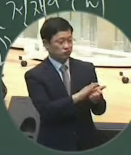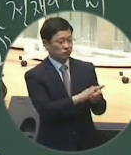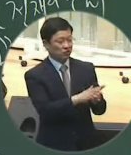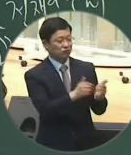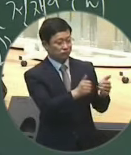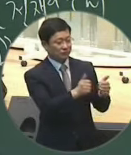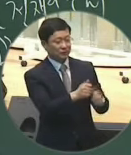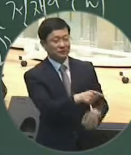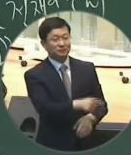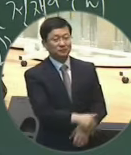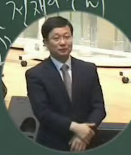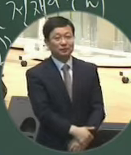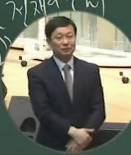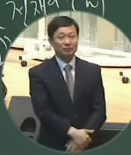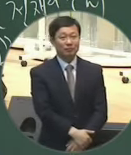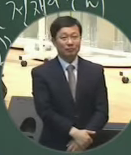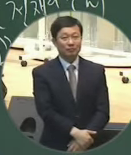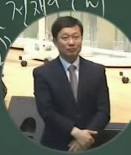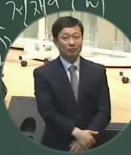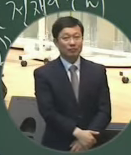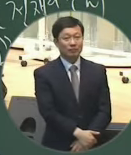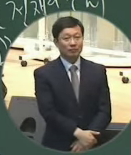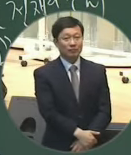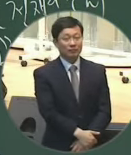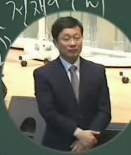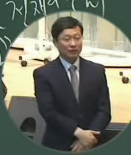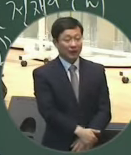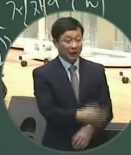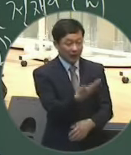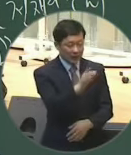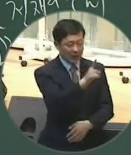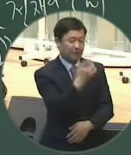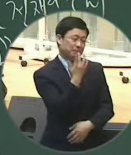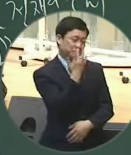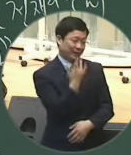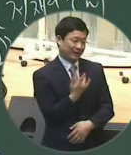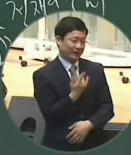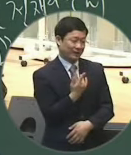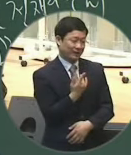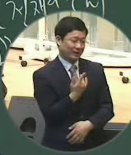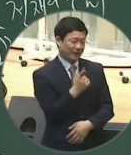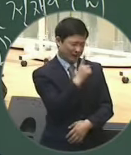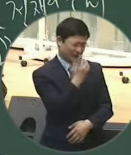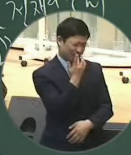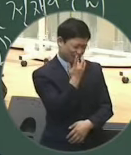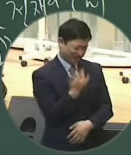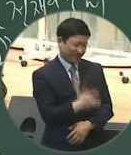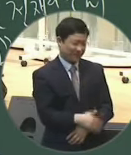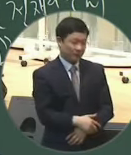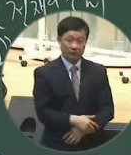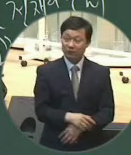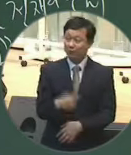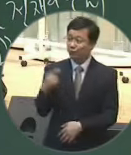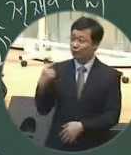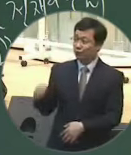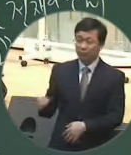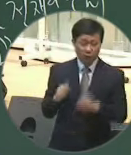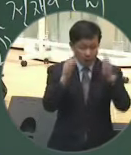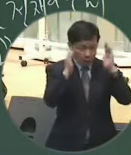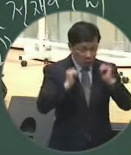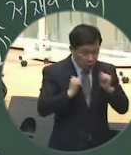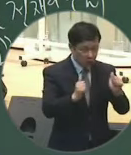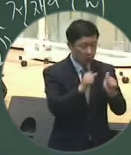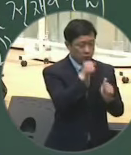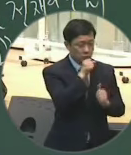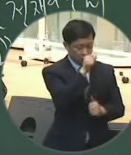have been very diligent. 딴 걸 열심히 안 했다. But you haven't been diligent in something else. 정확하게 얘기해 줘야 돼. And I'm very clear. 네 공부